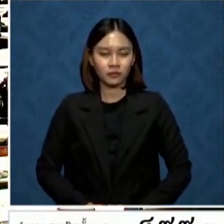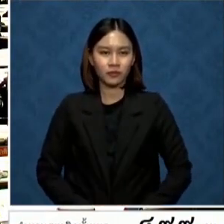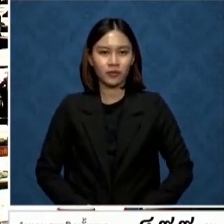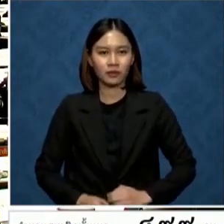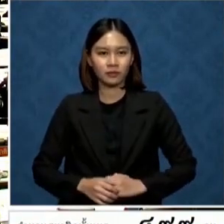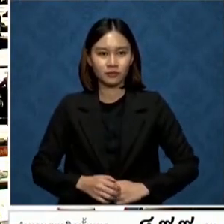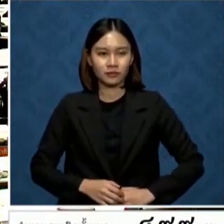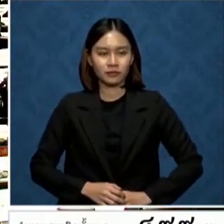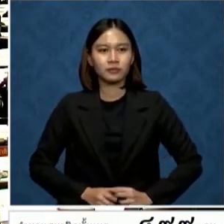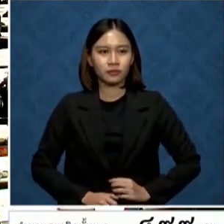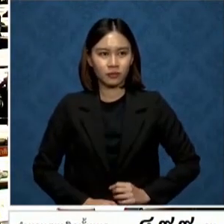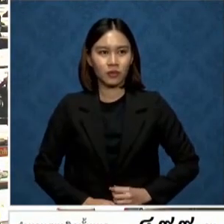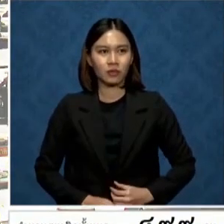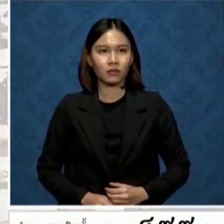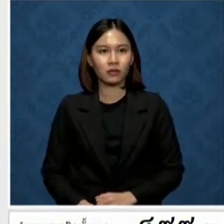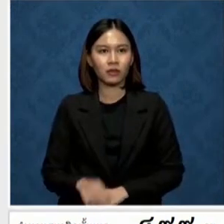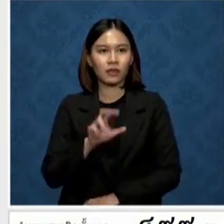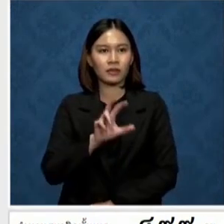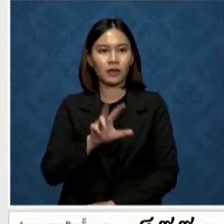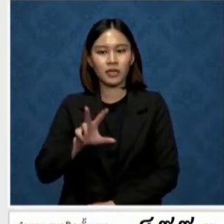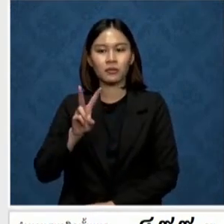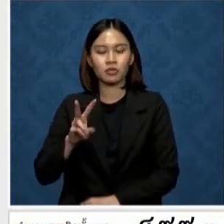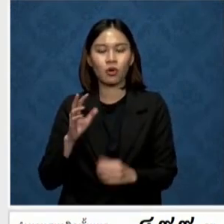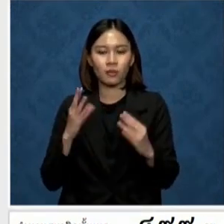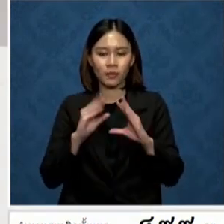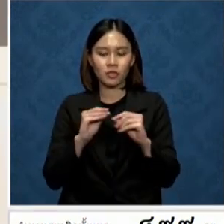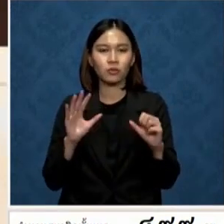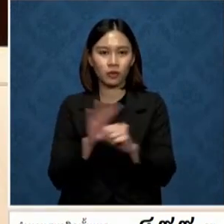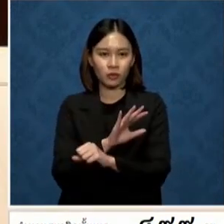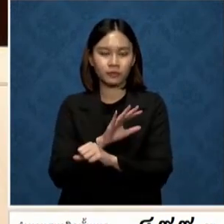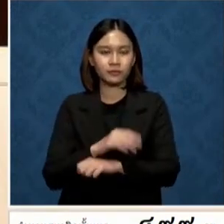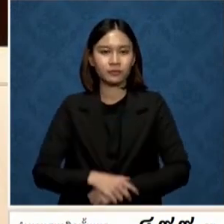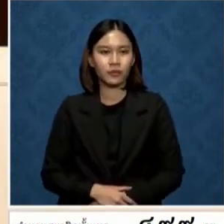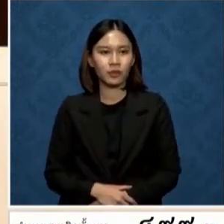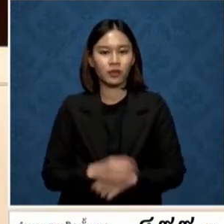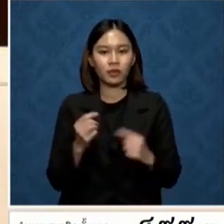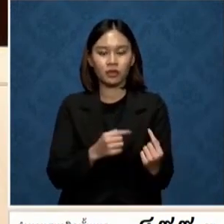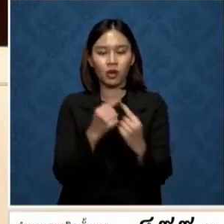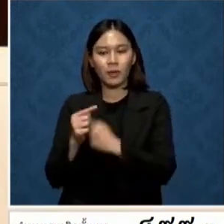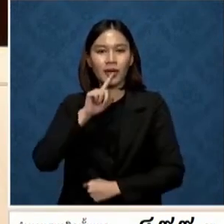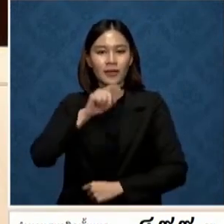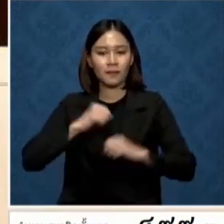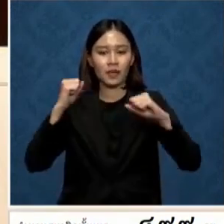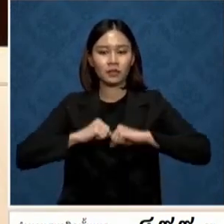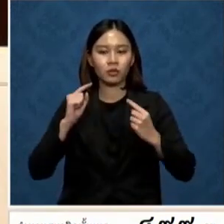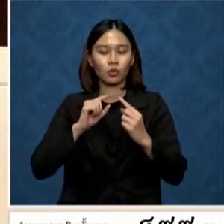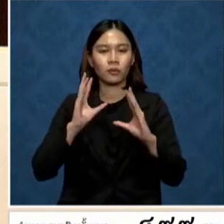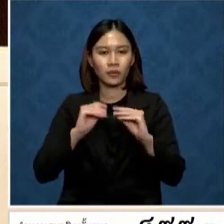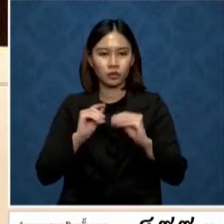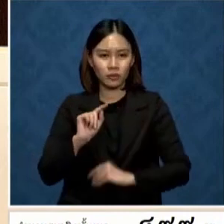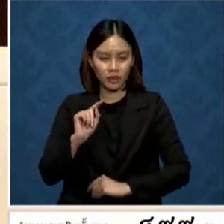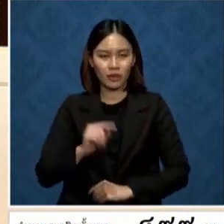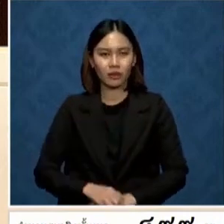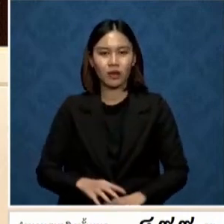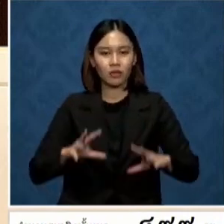ครับครับจำนวน 332ครับครบองค์ประชุมครับต่อไปผมขอถามมติจากที่ประชุมครับว่า